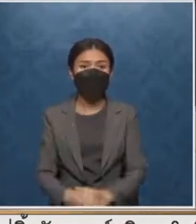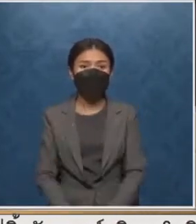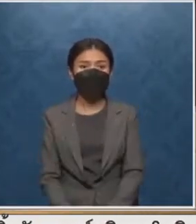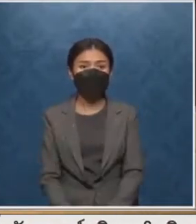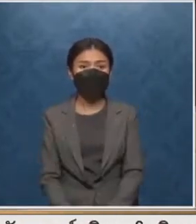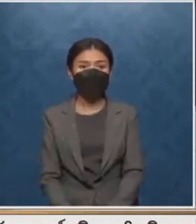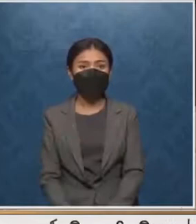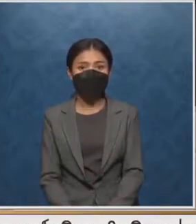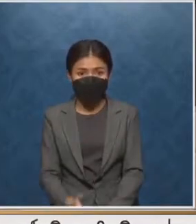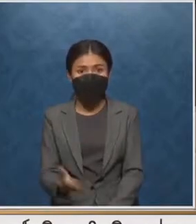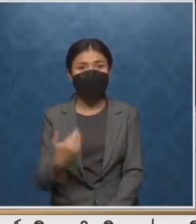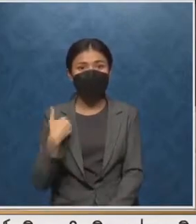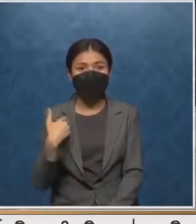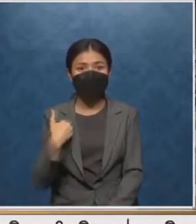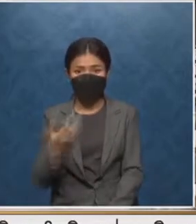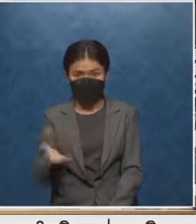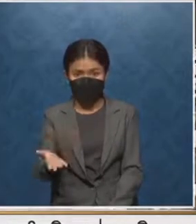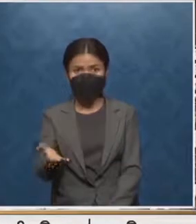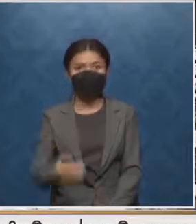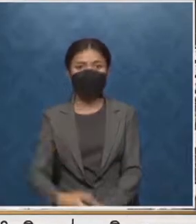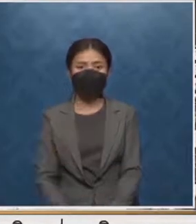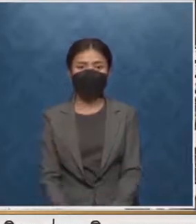อภิปรายขอเชิญนะครับขอเชิญ